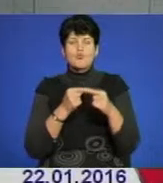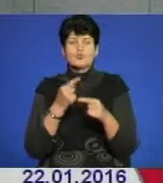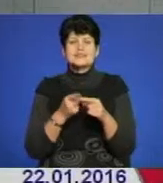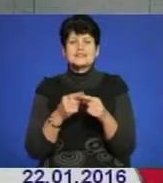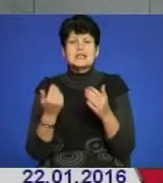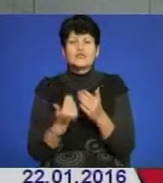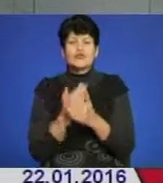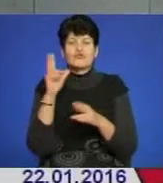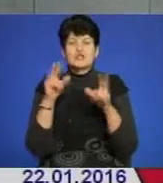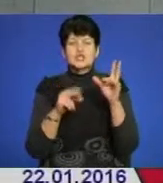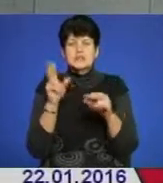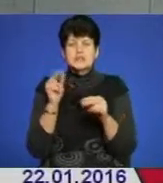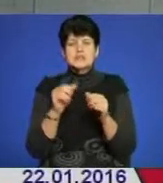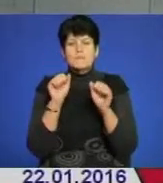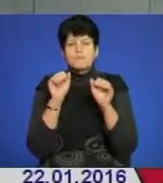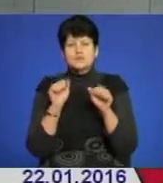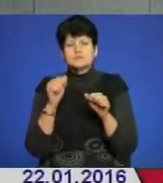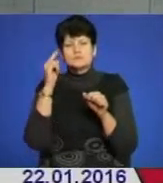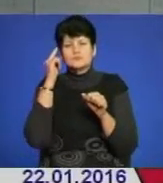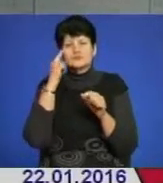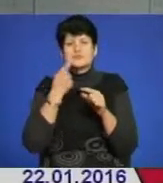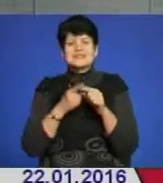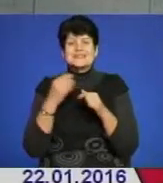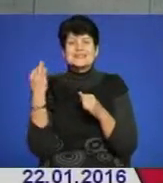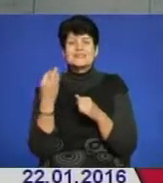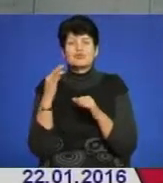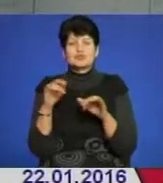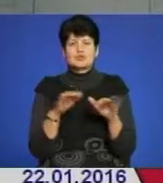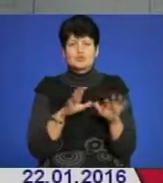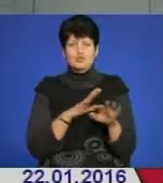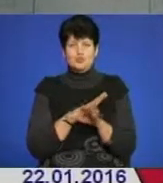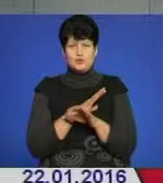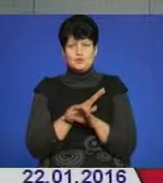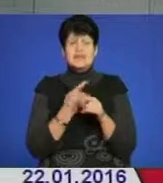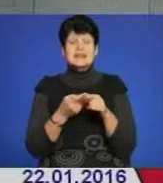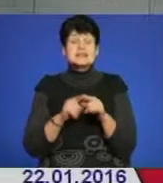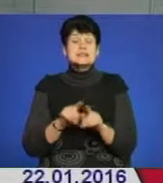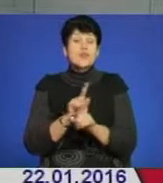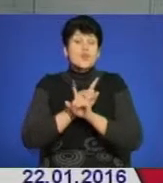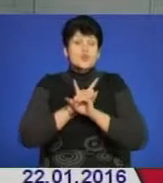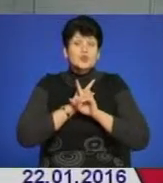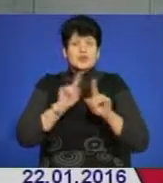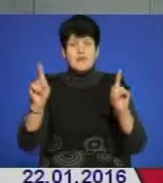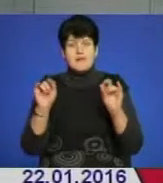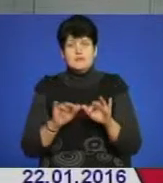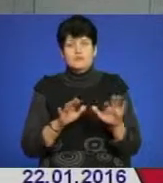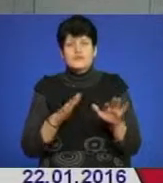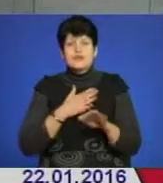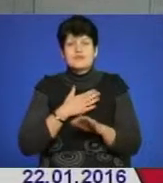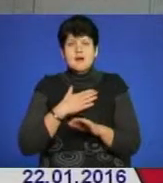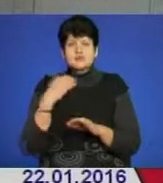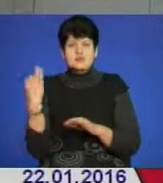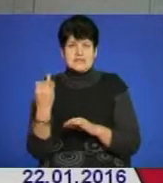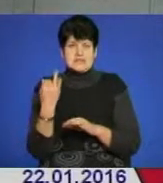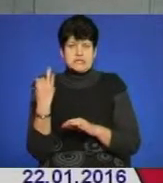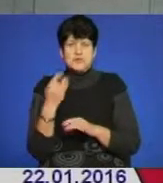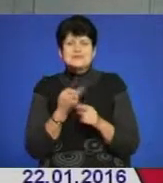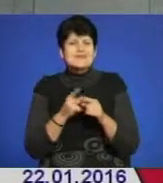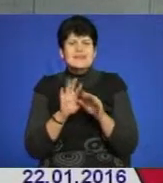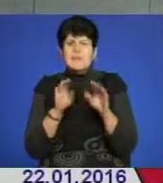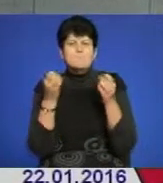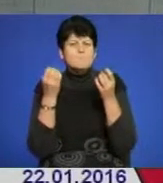шанс, можливість переосмислити ті події історичні, які були. Це унікальна подія нашої історії. Це не просто акт